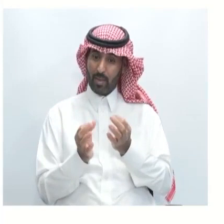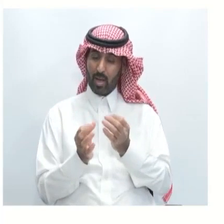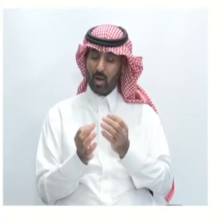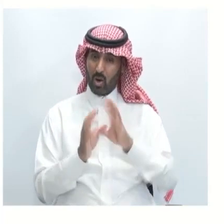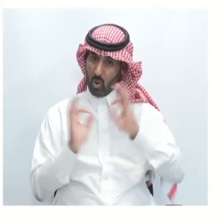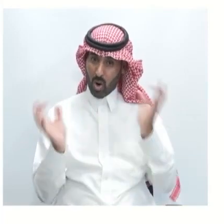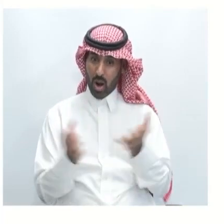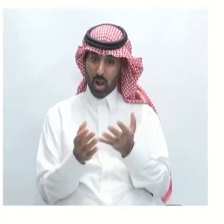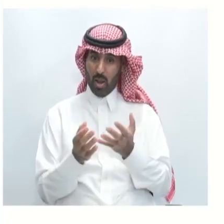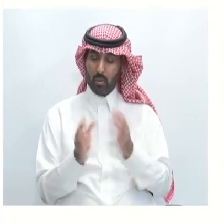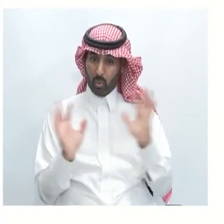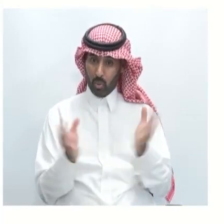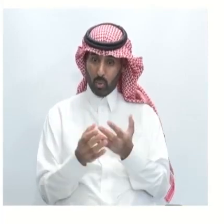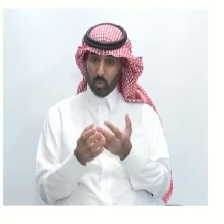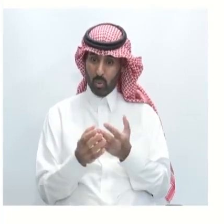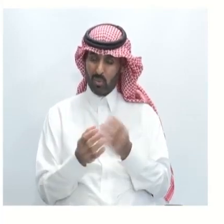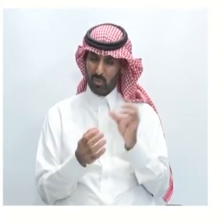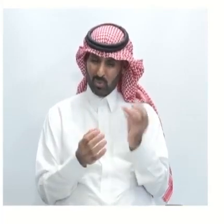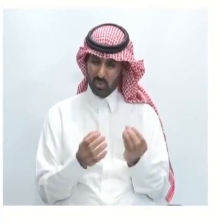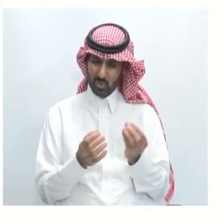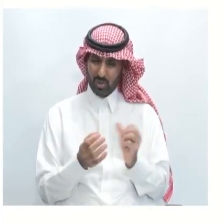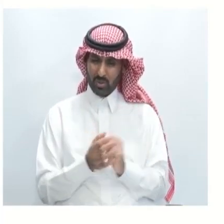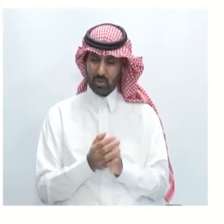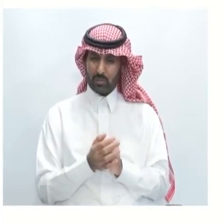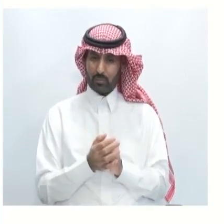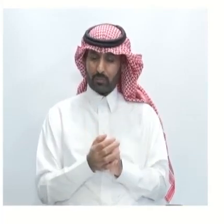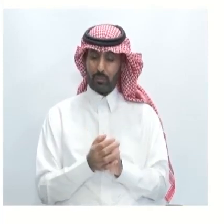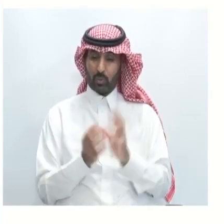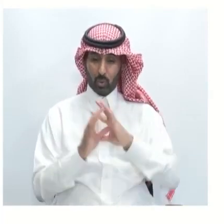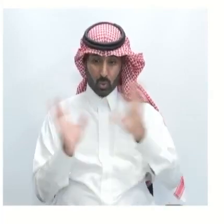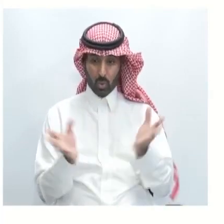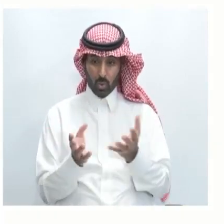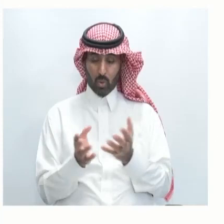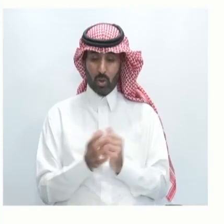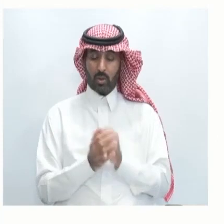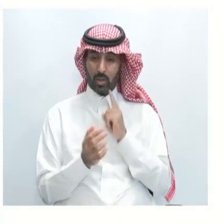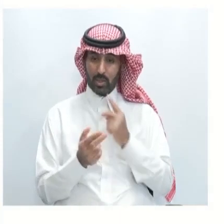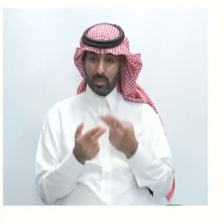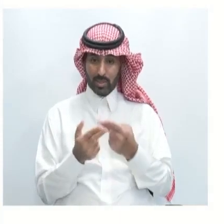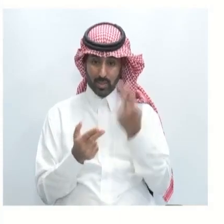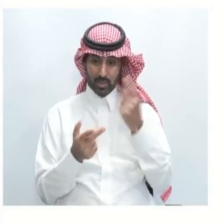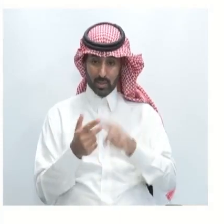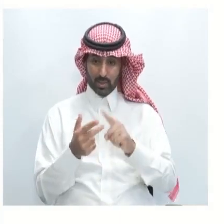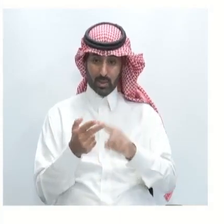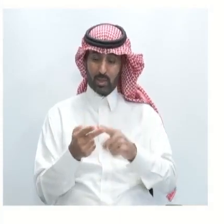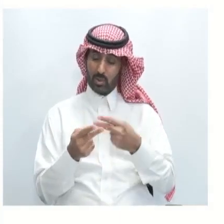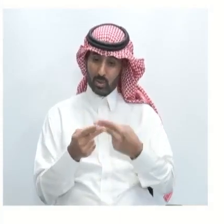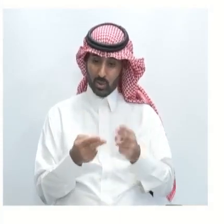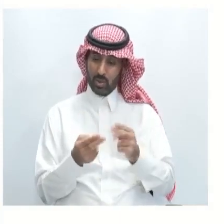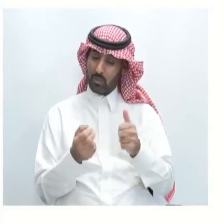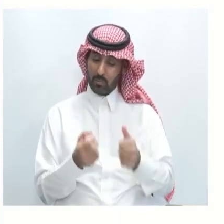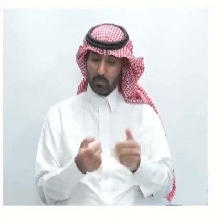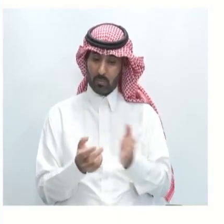كل كل هل هي كل ايام جزئيه بالطبع هي كليه اذا حققنا الشرط مقدم صغرى موجبه